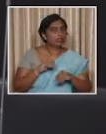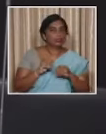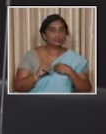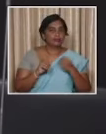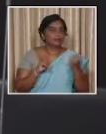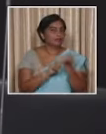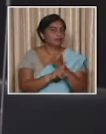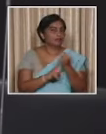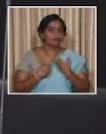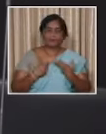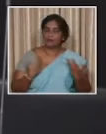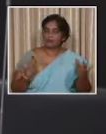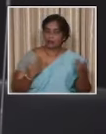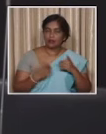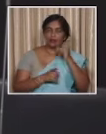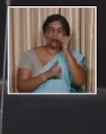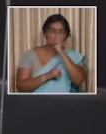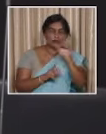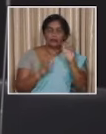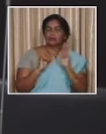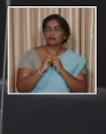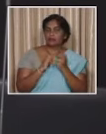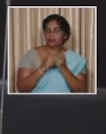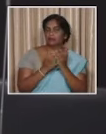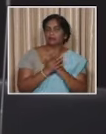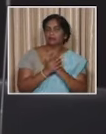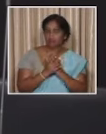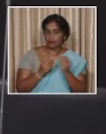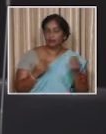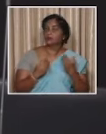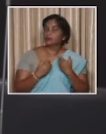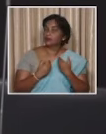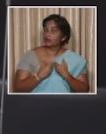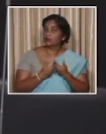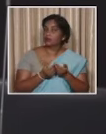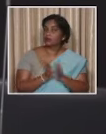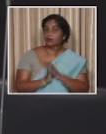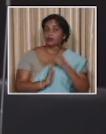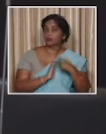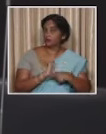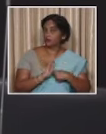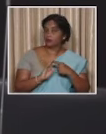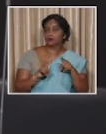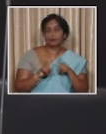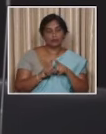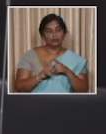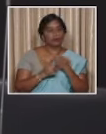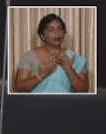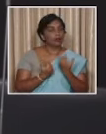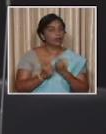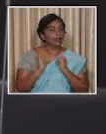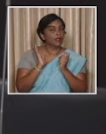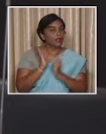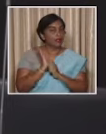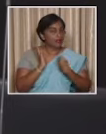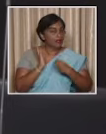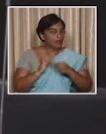නැහැ. තිබෙන්නේ එක විසඳුමයි. අපි විසින් රටක් වශයෙන් ලබාගෙන තියෙන ණය